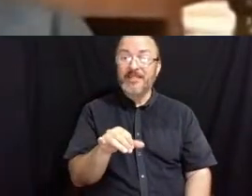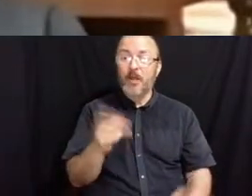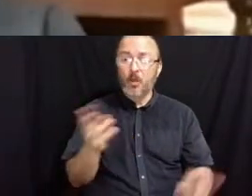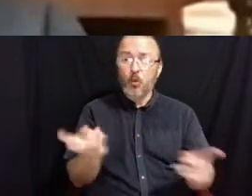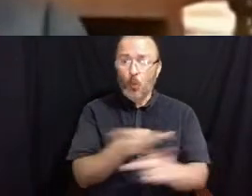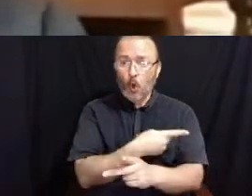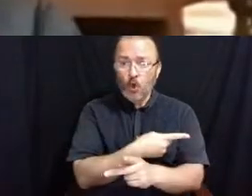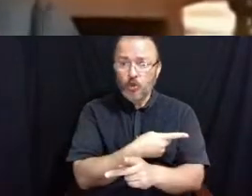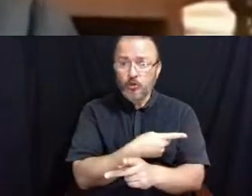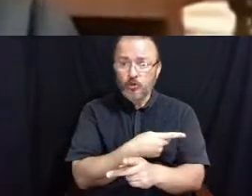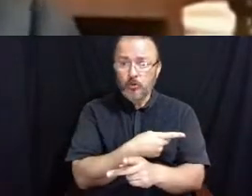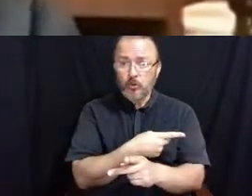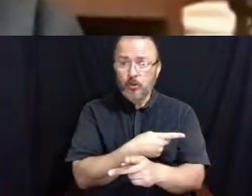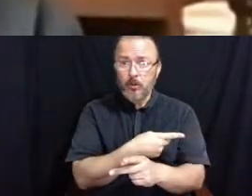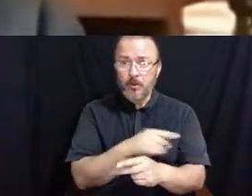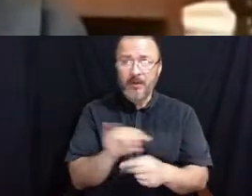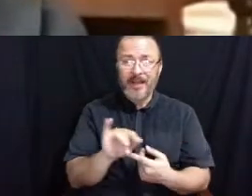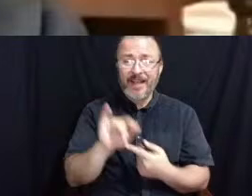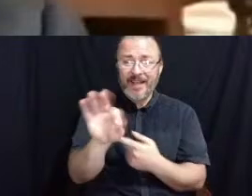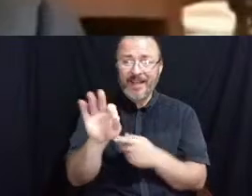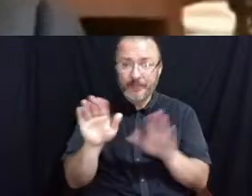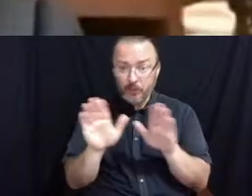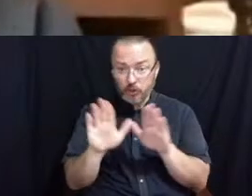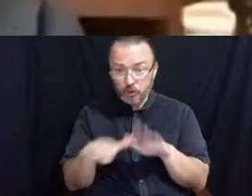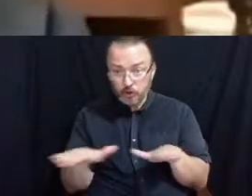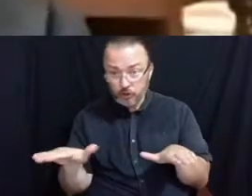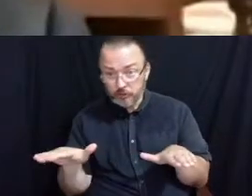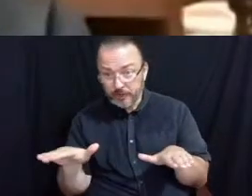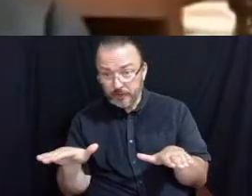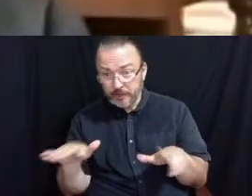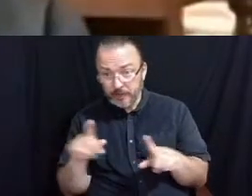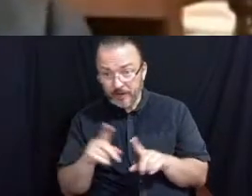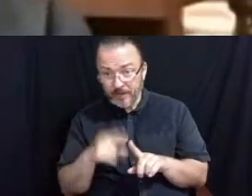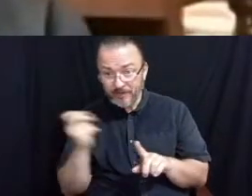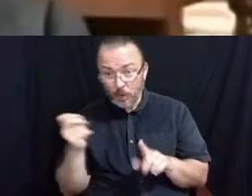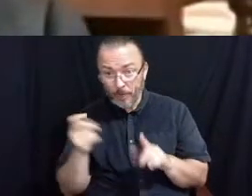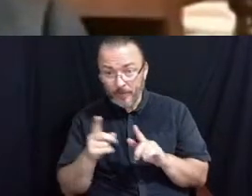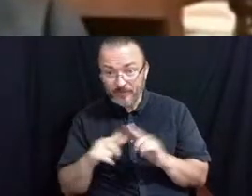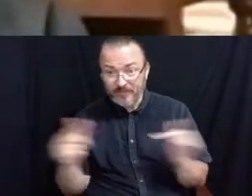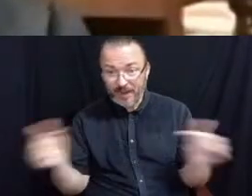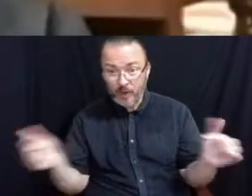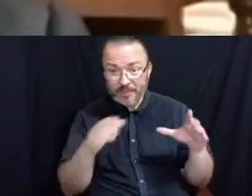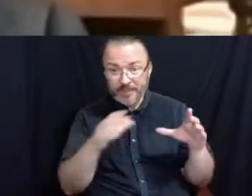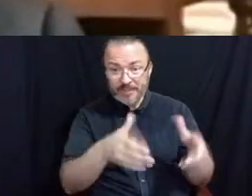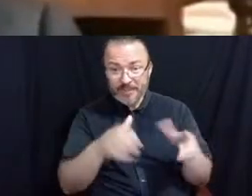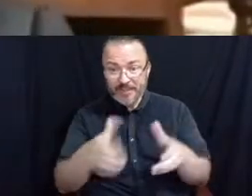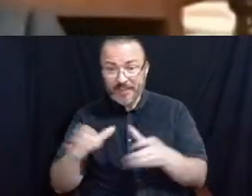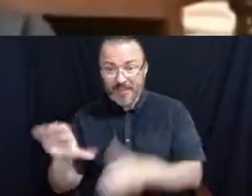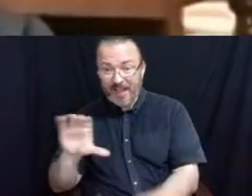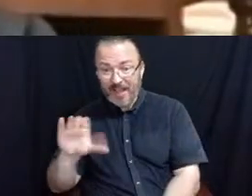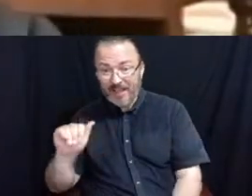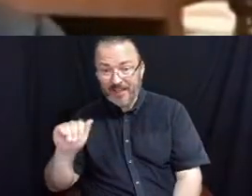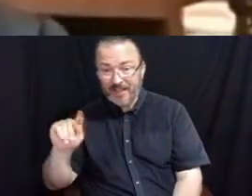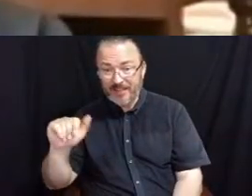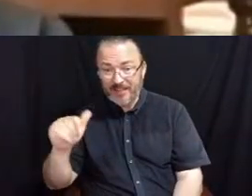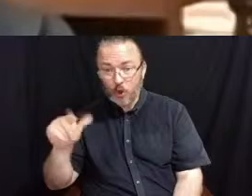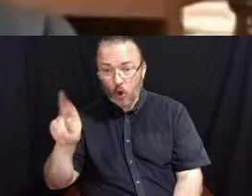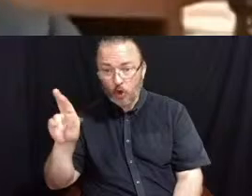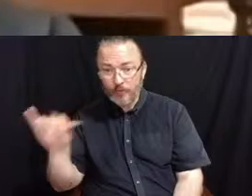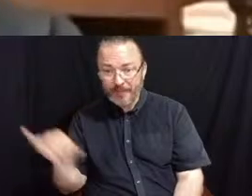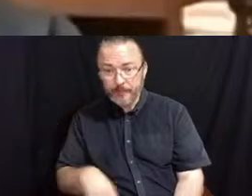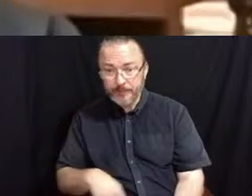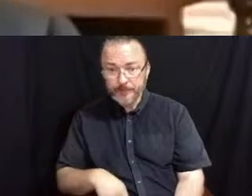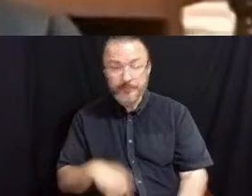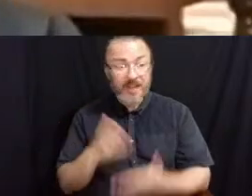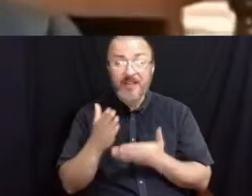s'aggrave lorsque nous avons des enfants qui relèvent de différentes catégories. Bien sûr, il y a les